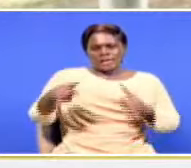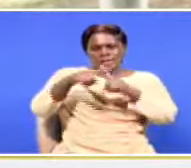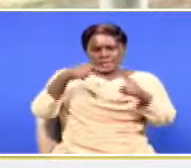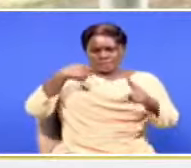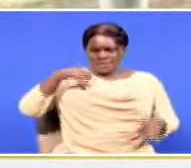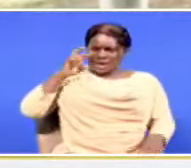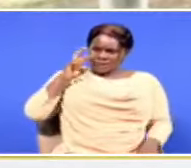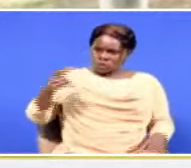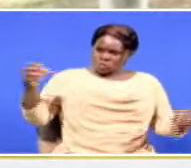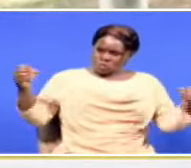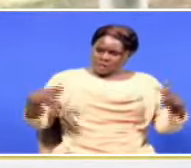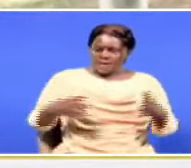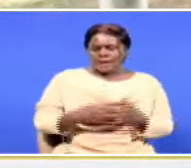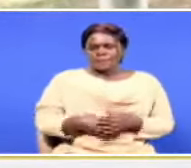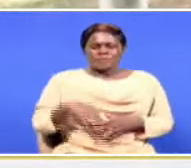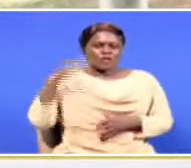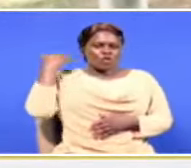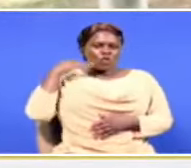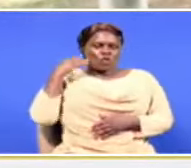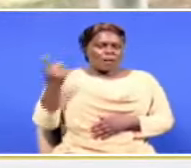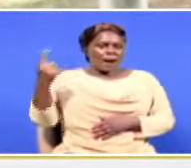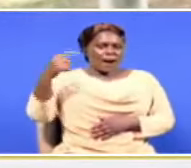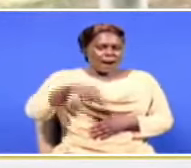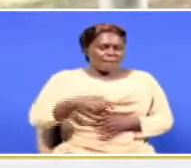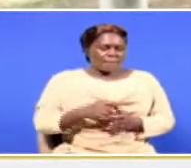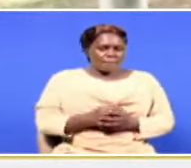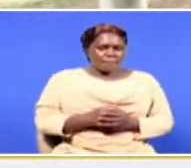mbele yangu. Magaidi wamekuja